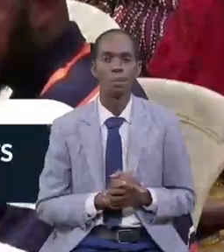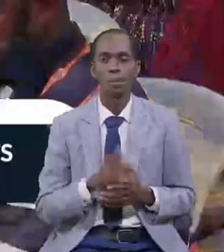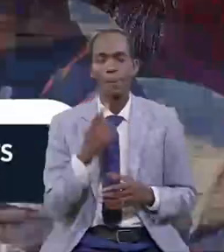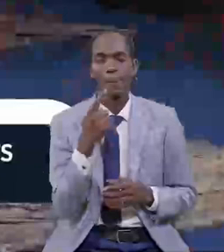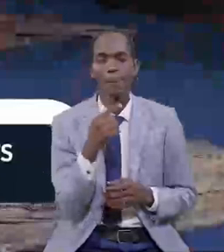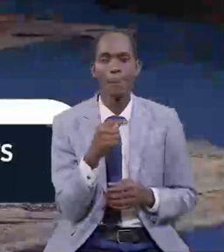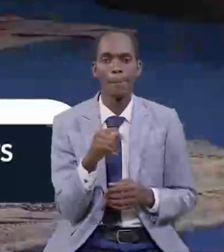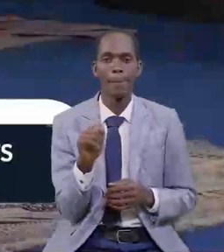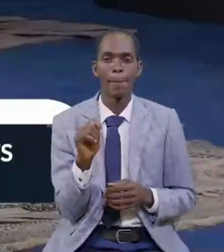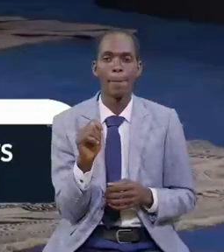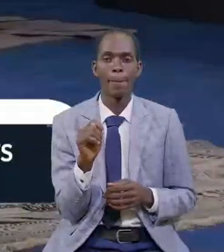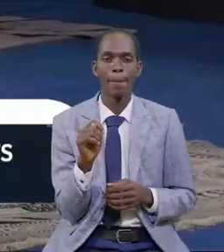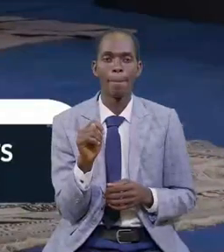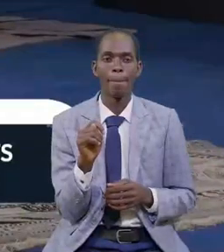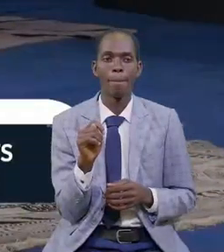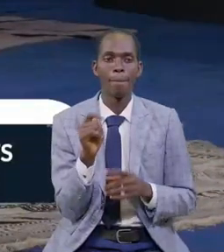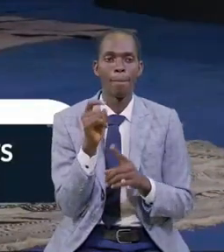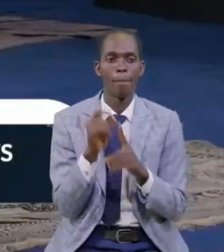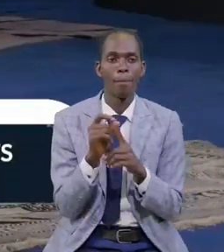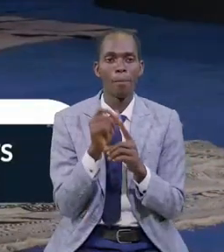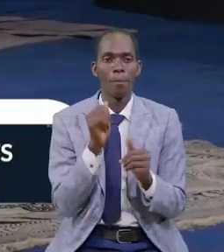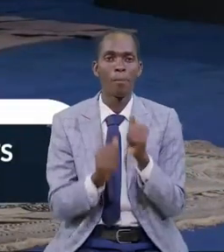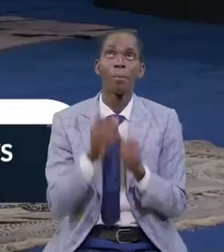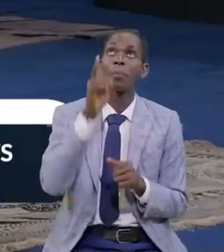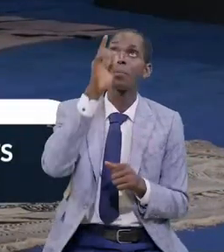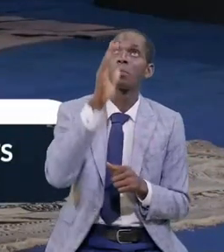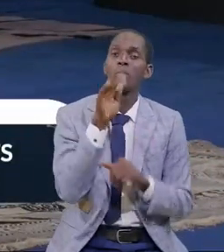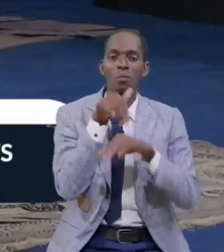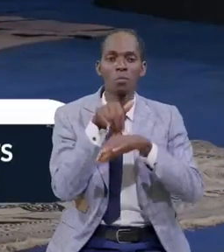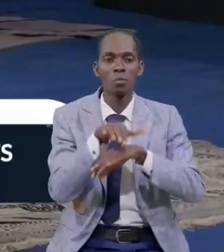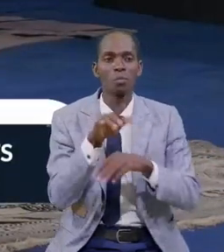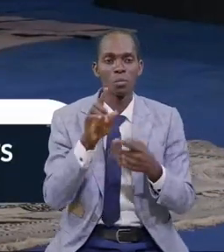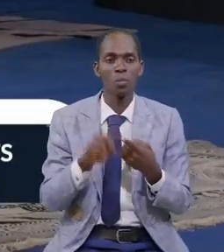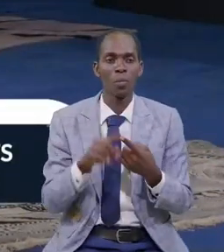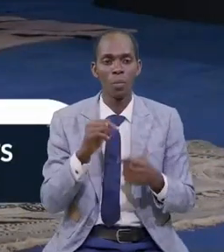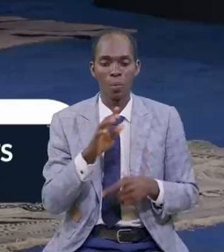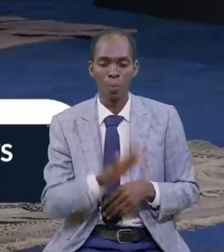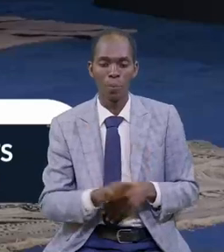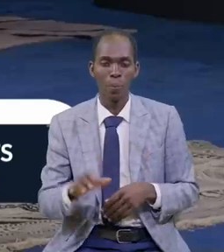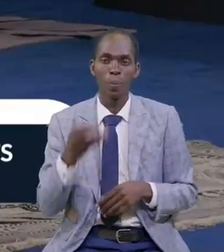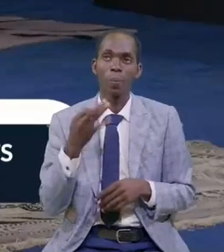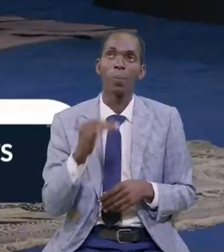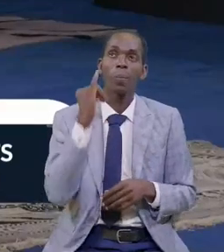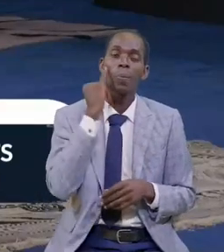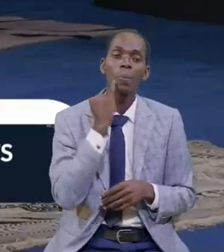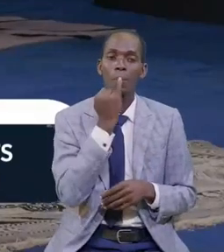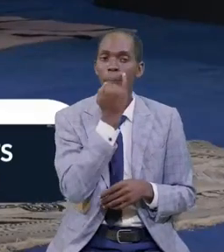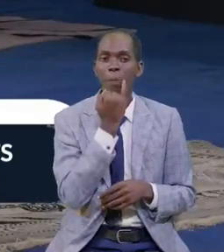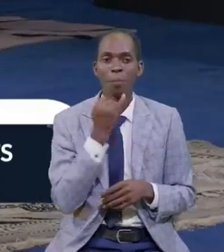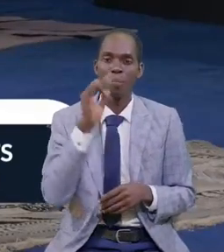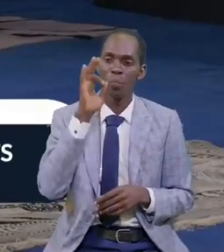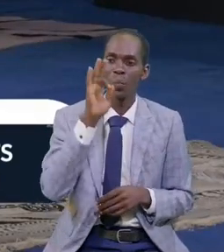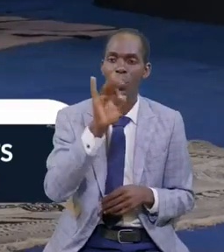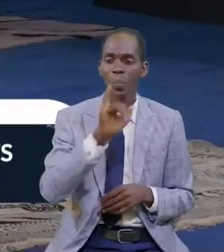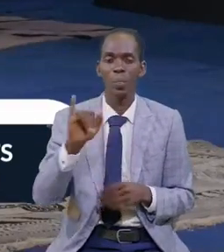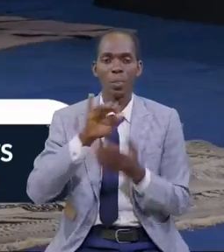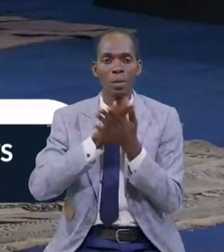36 il a envoyer la parole au Fils d'Israël en leur